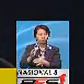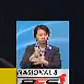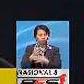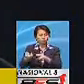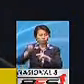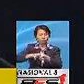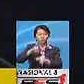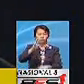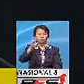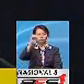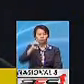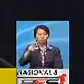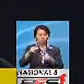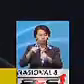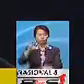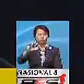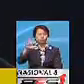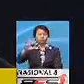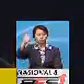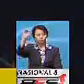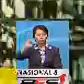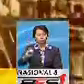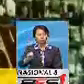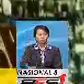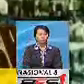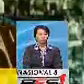increased from 7% to 35%.